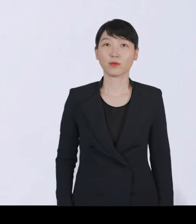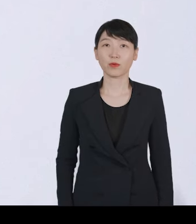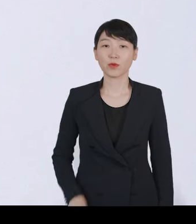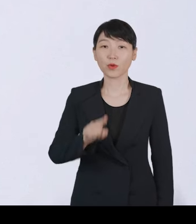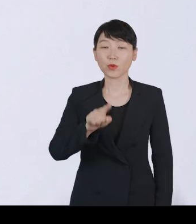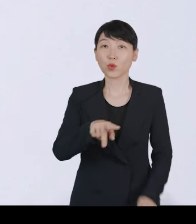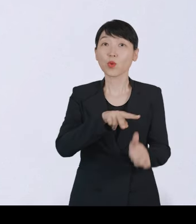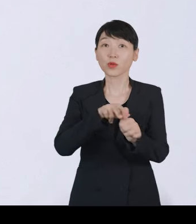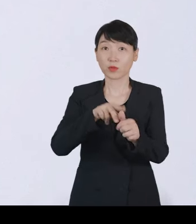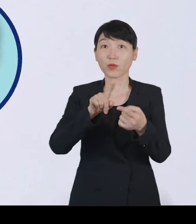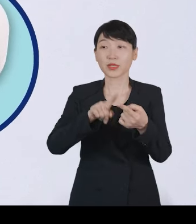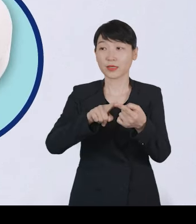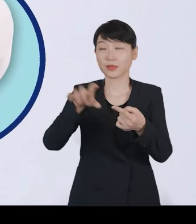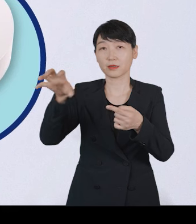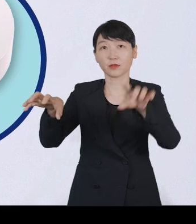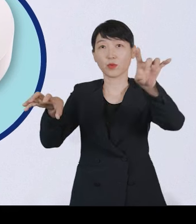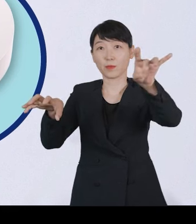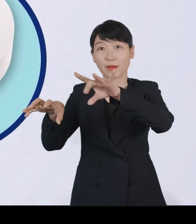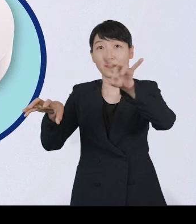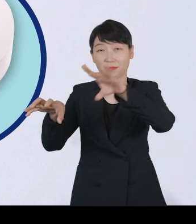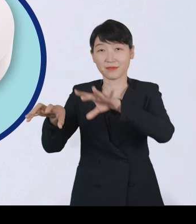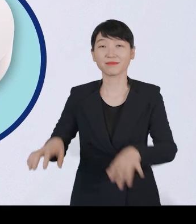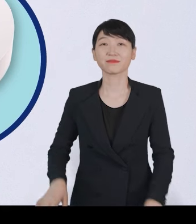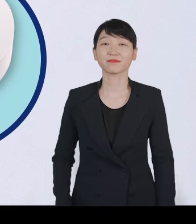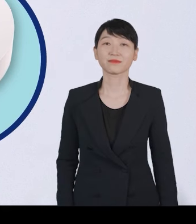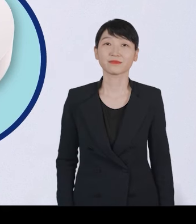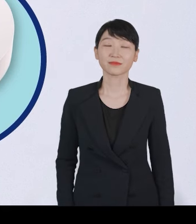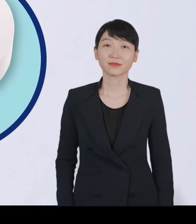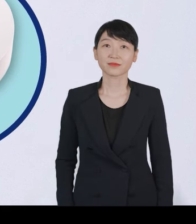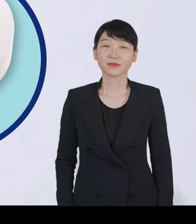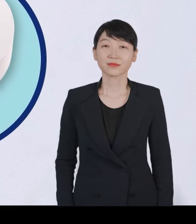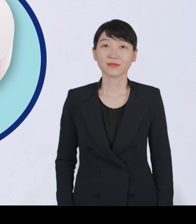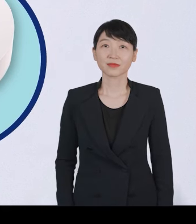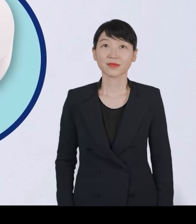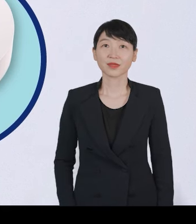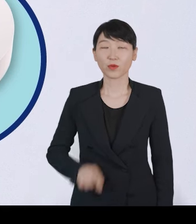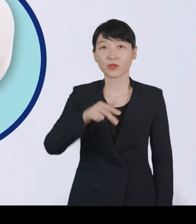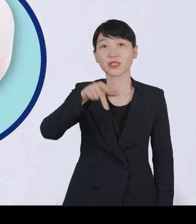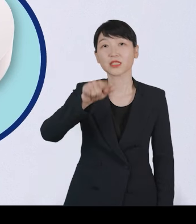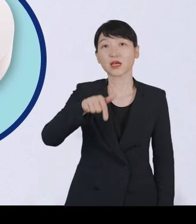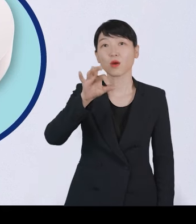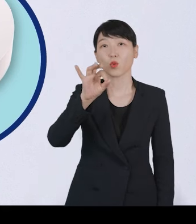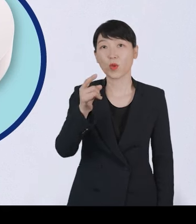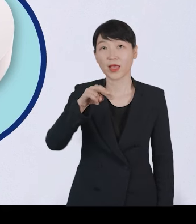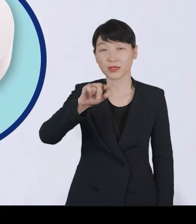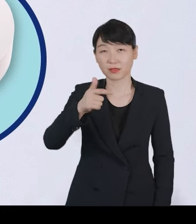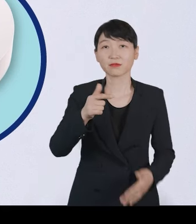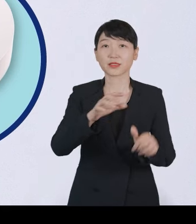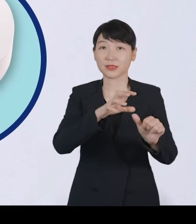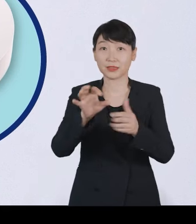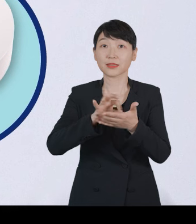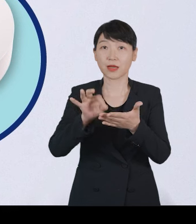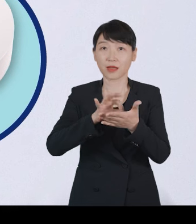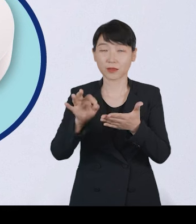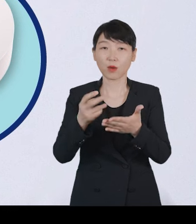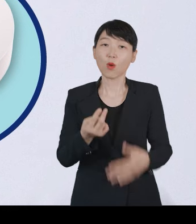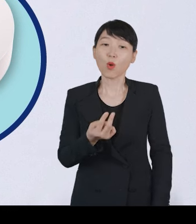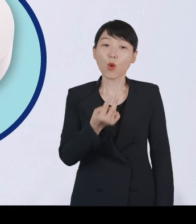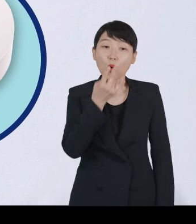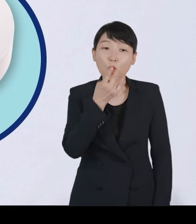감지에 대한 데이터 값을 게이트웨이로 전송합니다. 활동 센서는 적외선 탐지 방식으로 호흡 센서